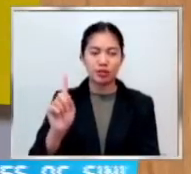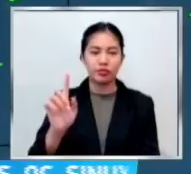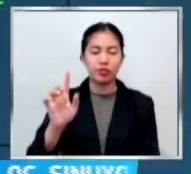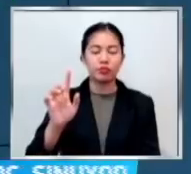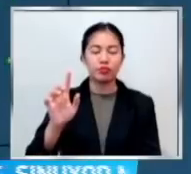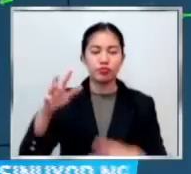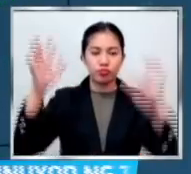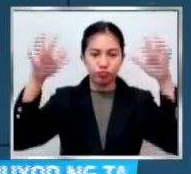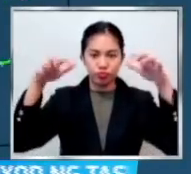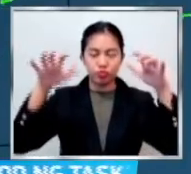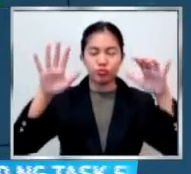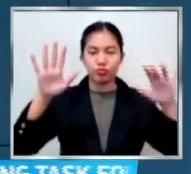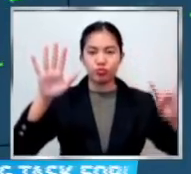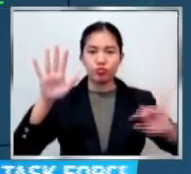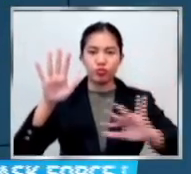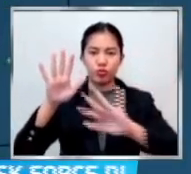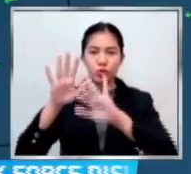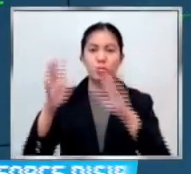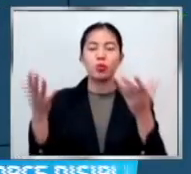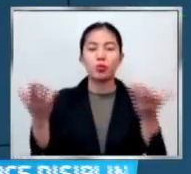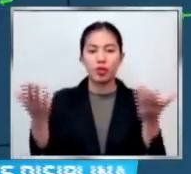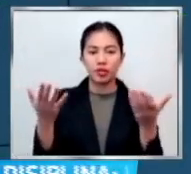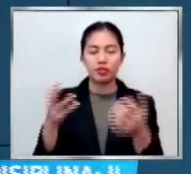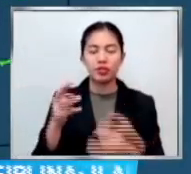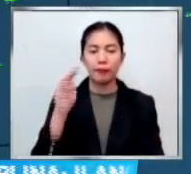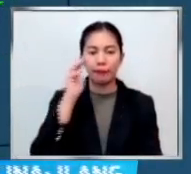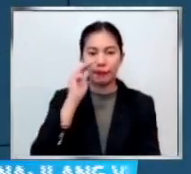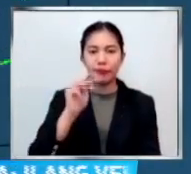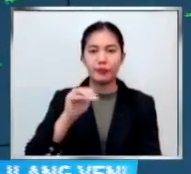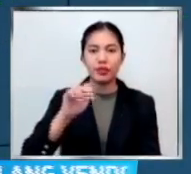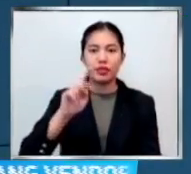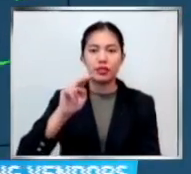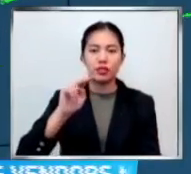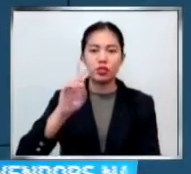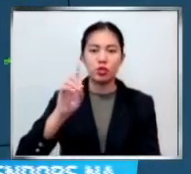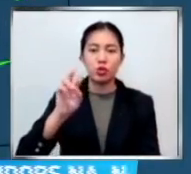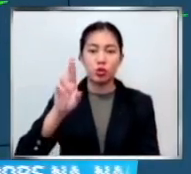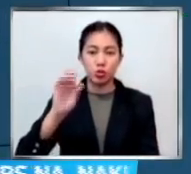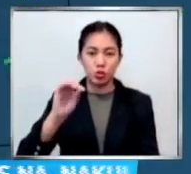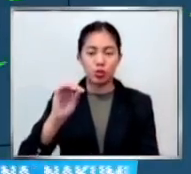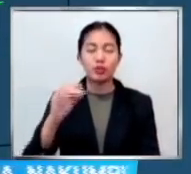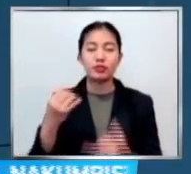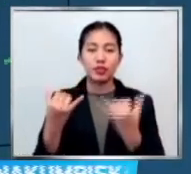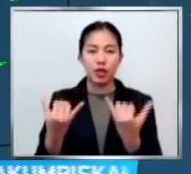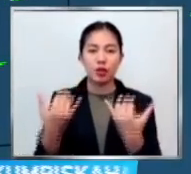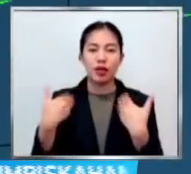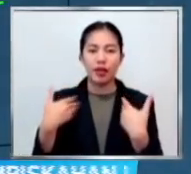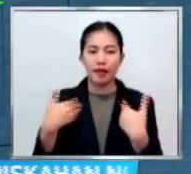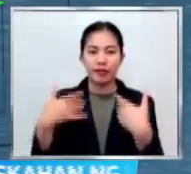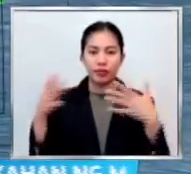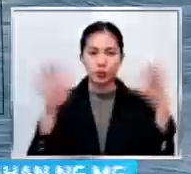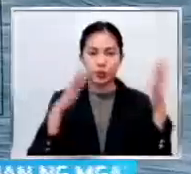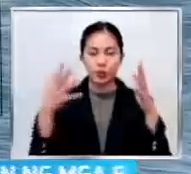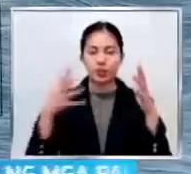Ayon po sa PAGASA, easterlies ang nakakaapekto ngayon sa silangang bahagi ng bansa. Base sa wind forecast ng Metro